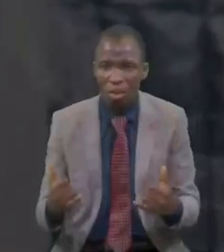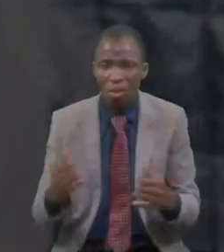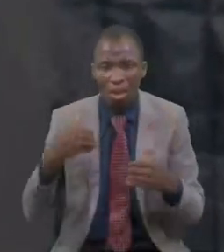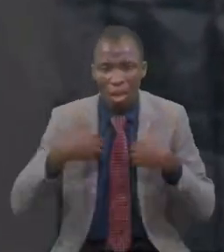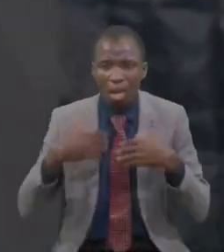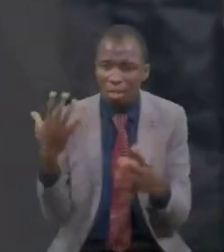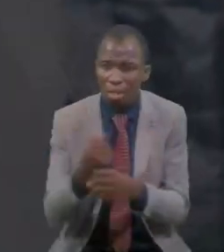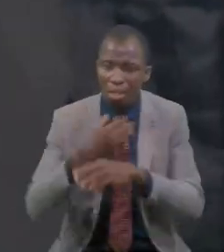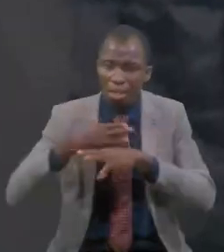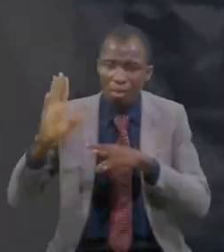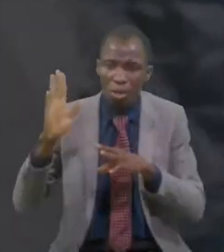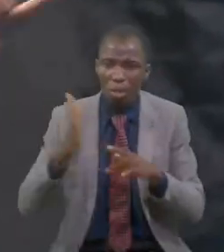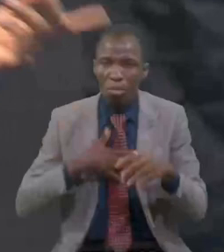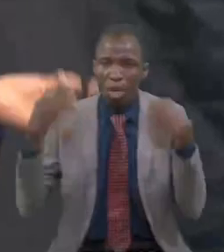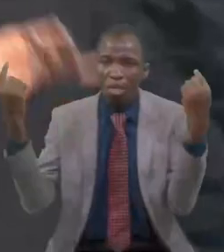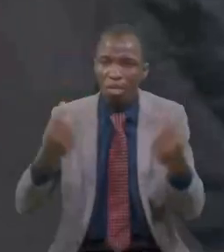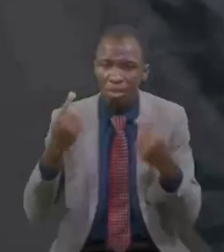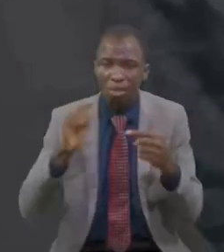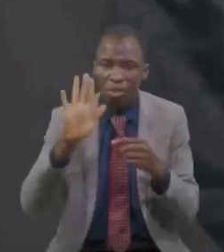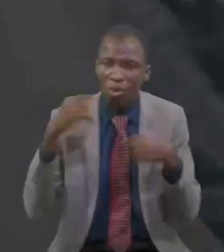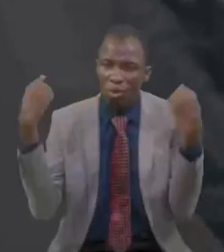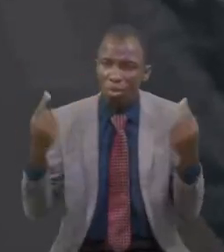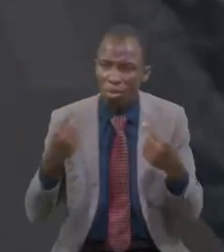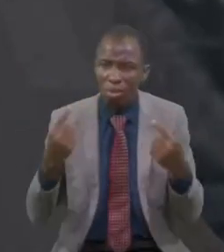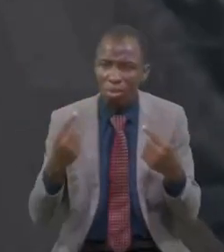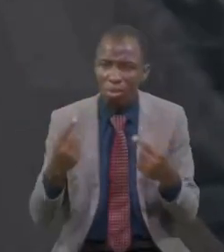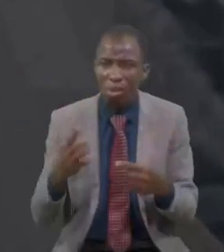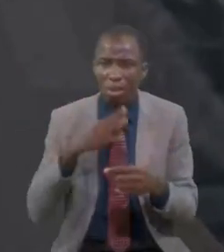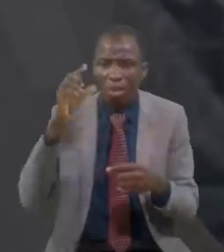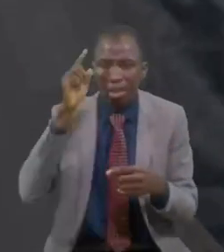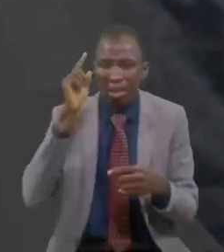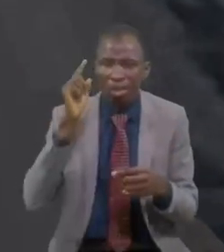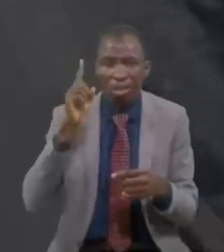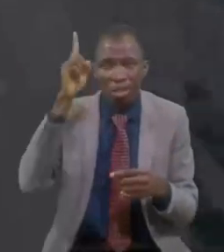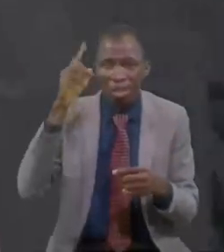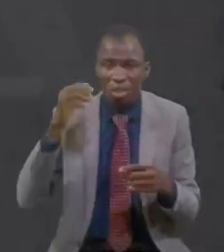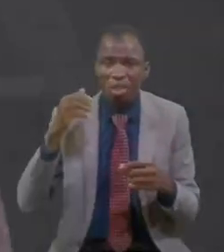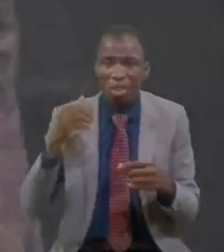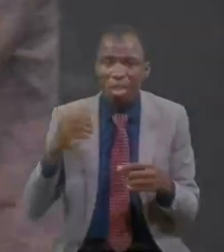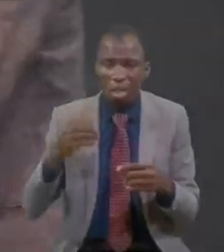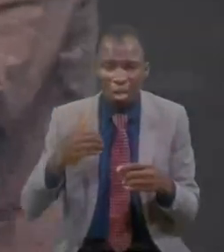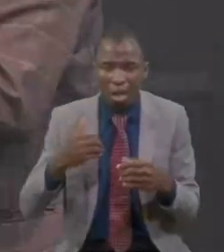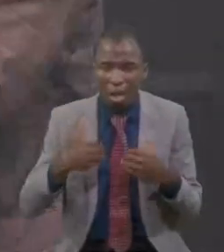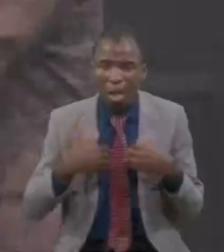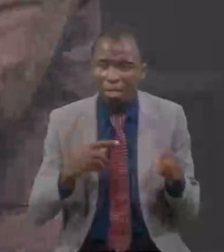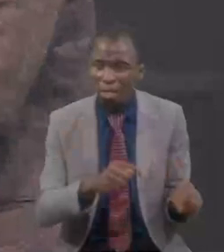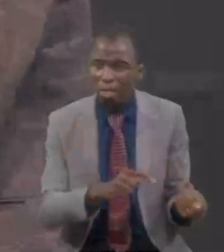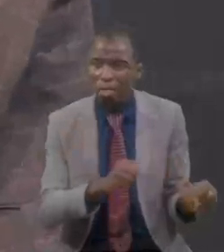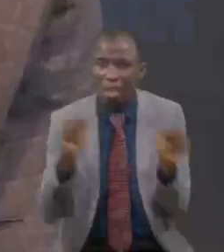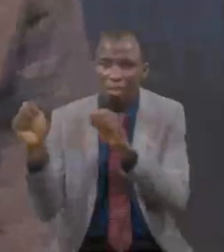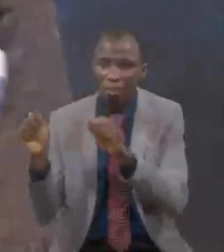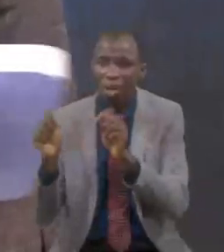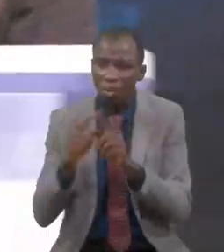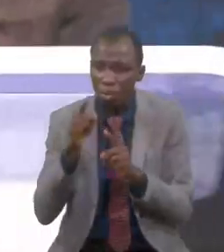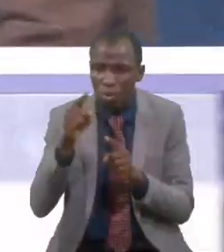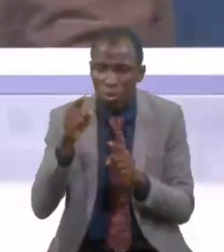maintenant qu'il a Ôé mes péchés vos péchés et il vous a transféré sa